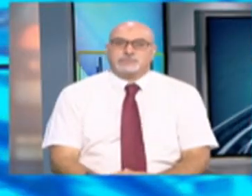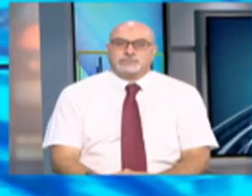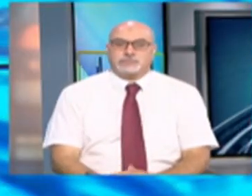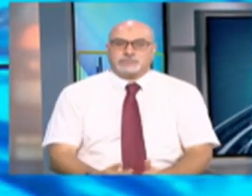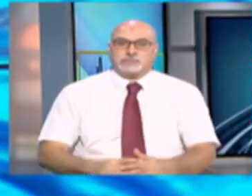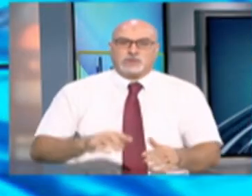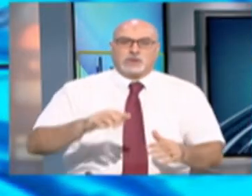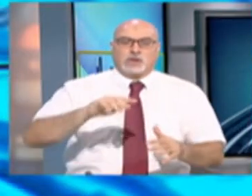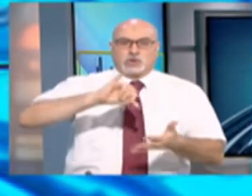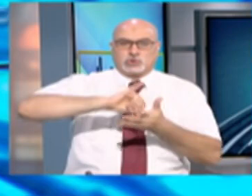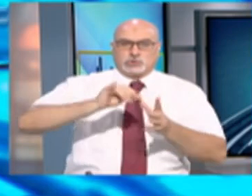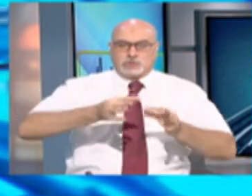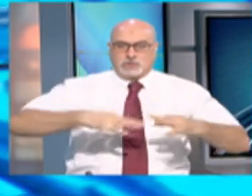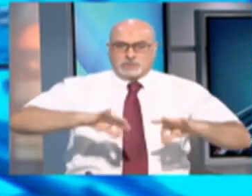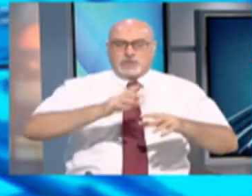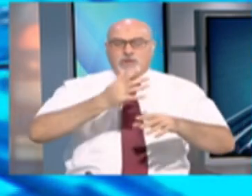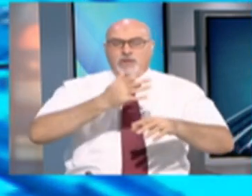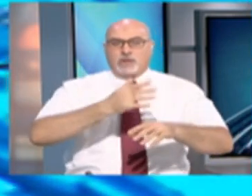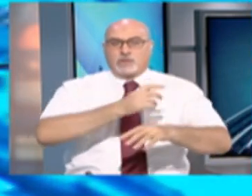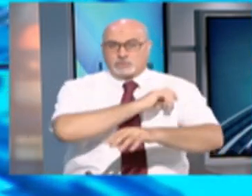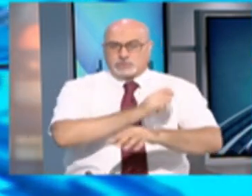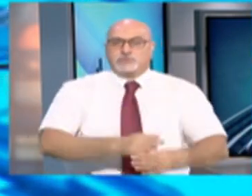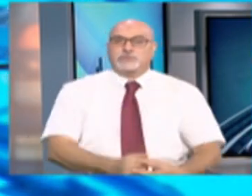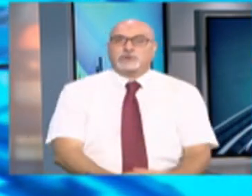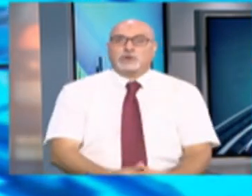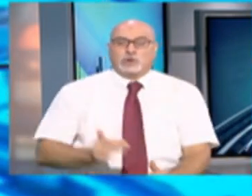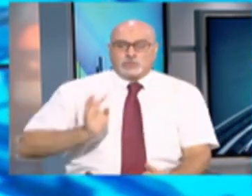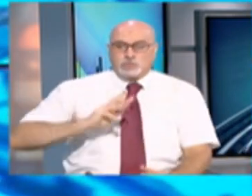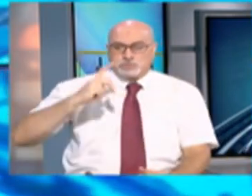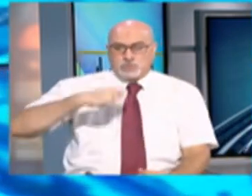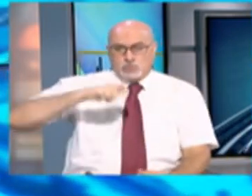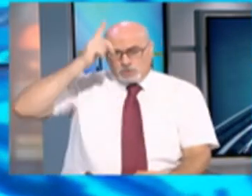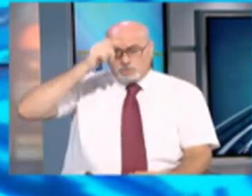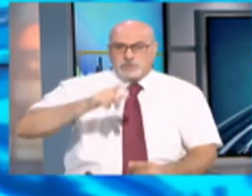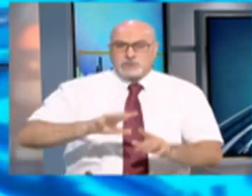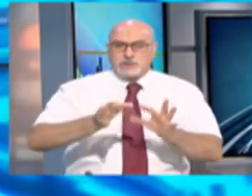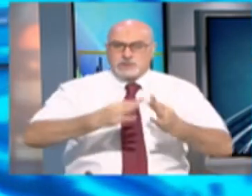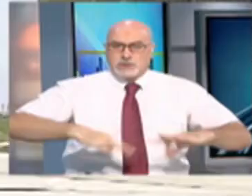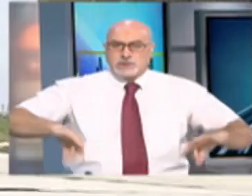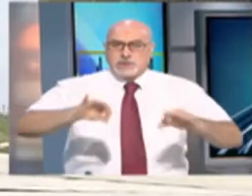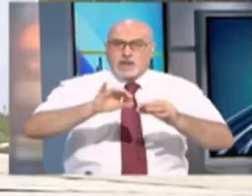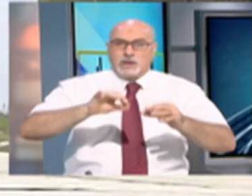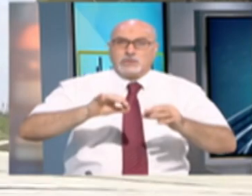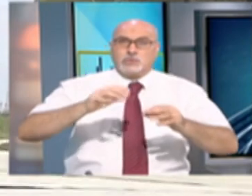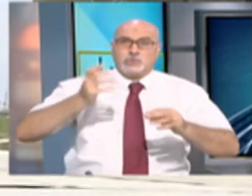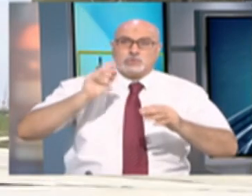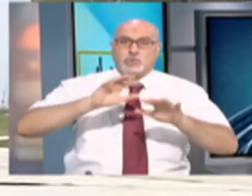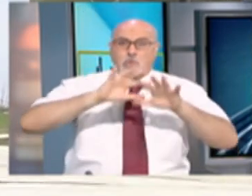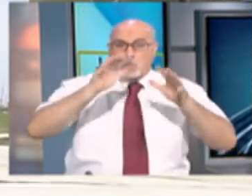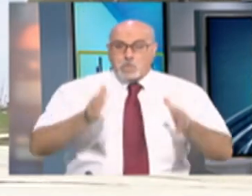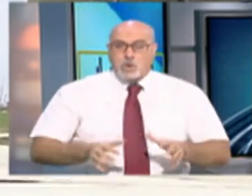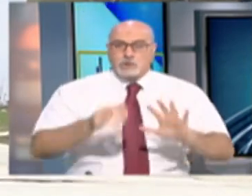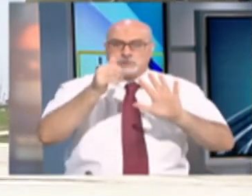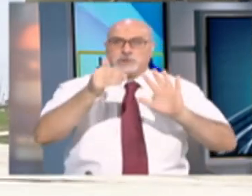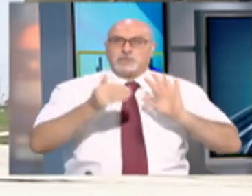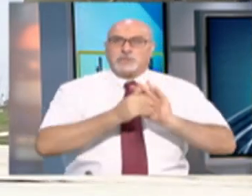وبالمركب الأولمبي ميلود هدفي دائما عين السيد رئيس الجمهورية القاعة متعددة الرياضات التي تتسع لستة